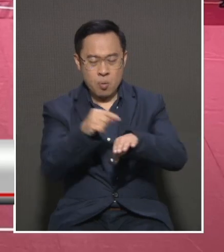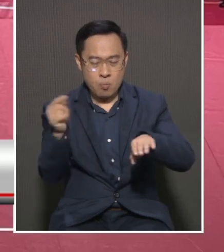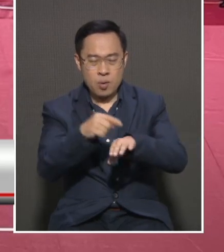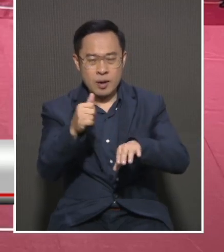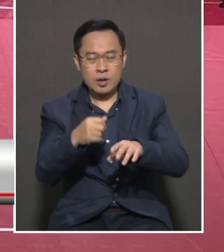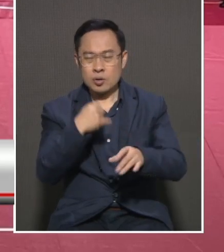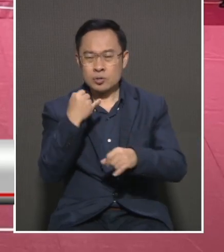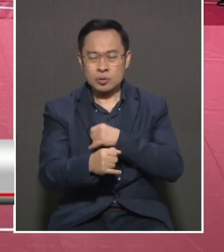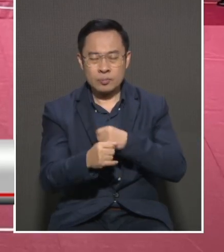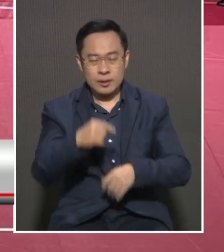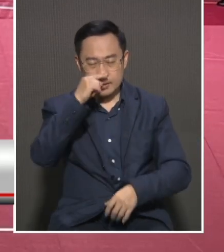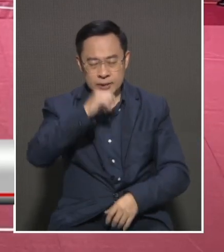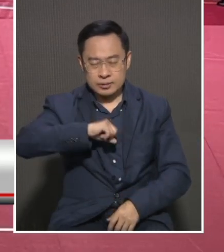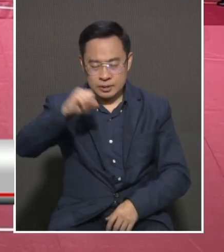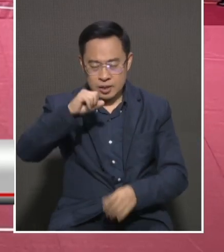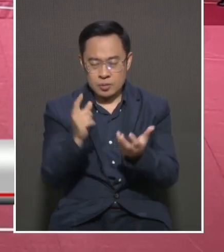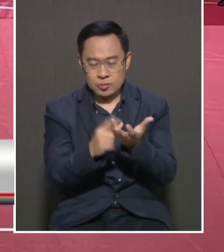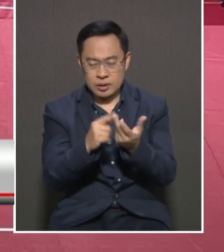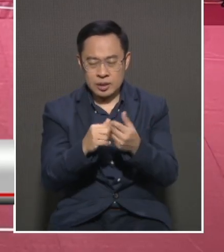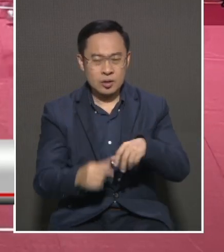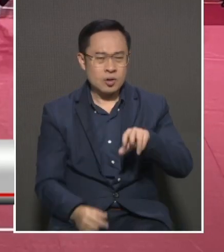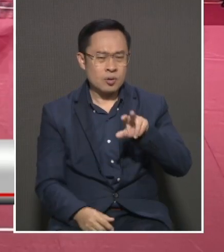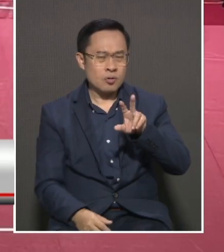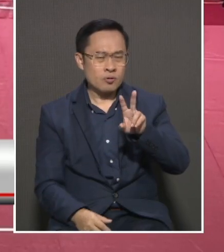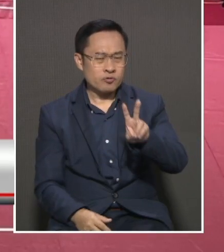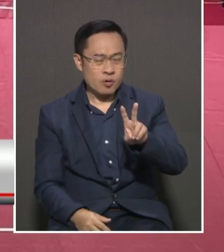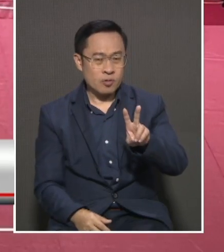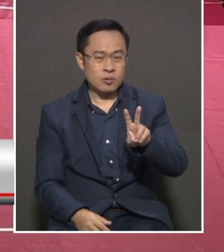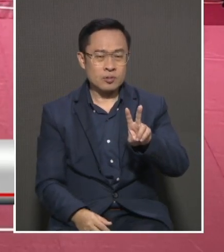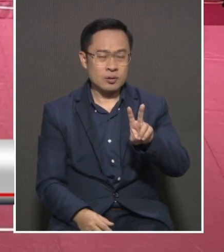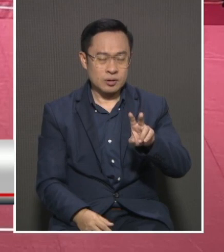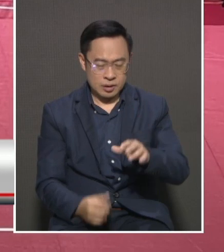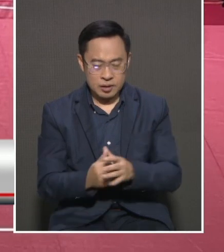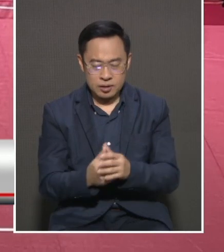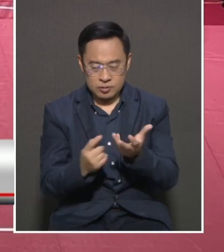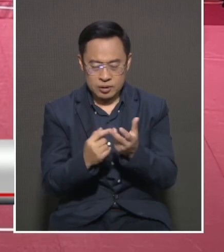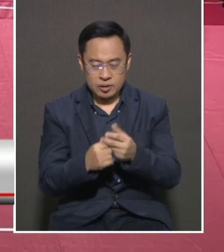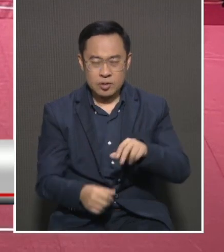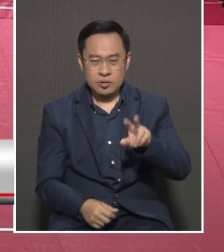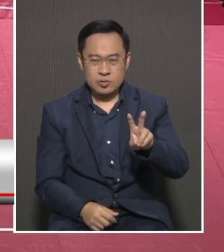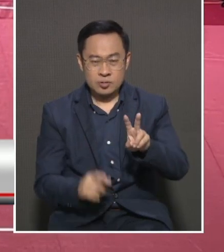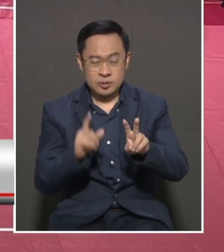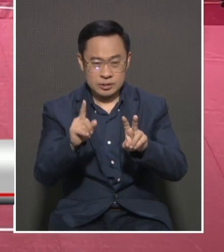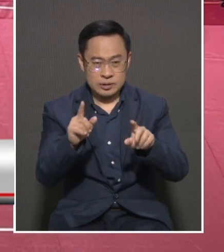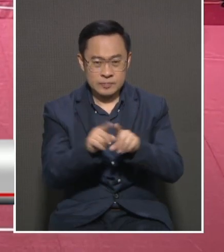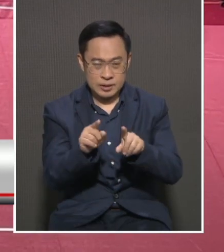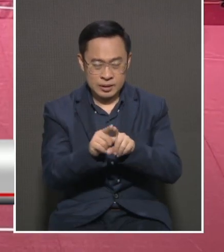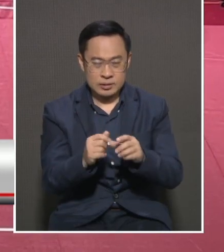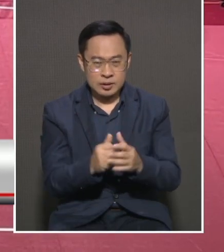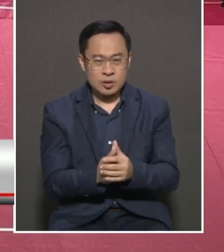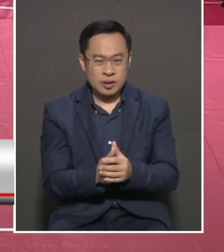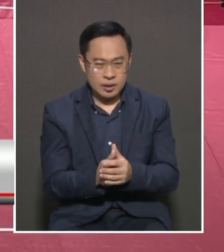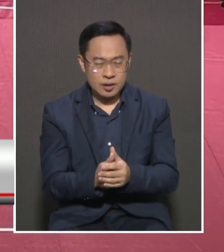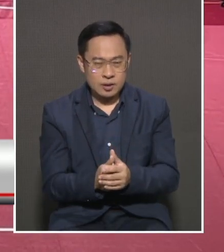21-18ทีนี้เซตที่2รูปเกมก็ไม่ขาดมาก ครับ ก็ยังคงสูสีเหมือนเดิมเหมือนกับเซตแรกนั่นแหละแต่ว่าช่วงท้